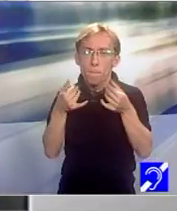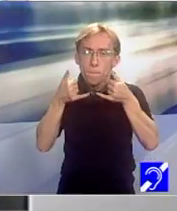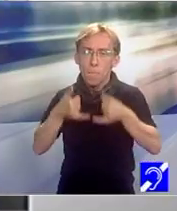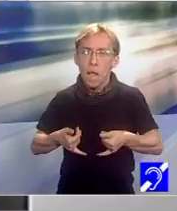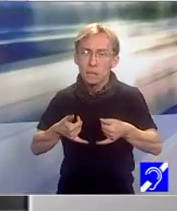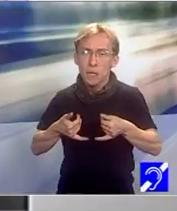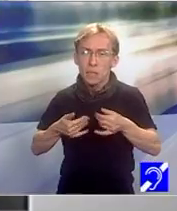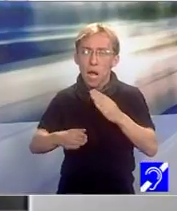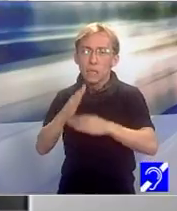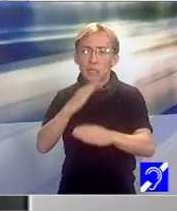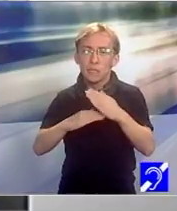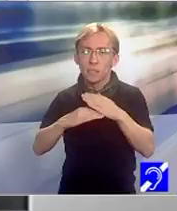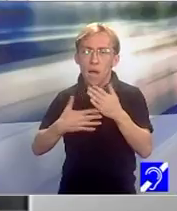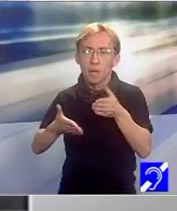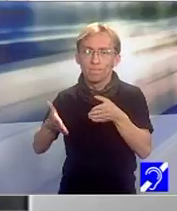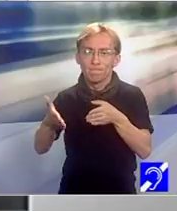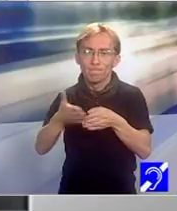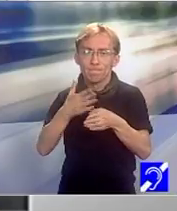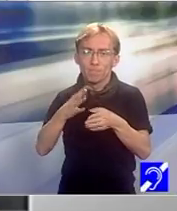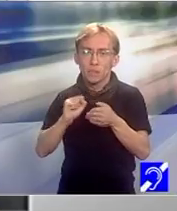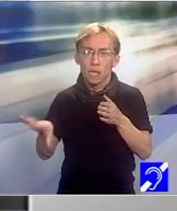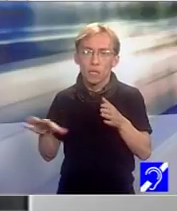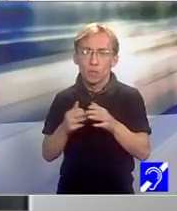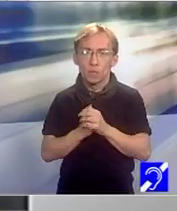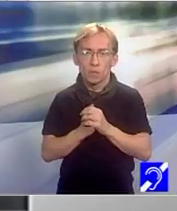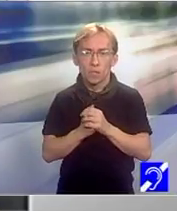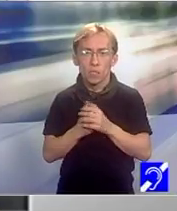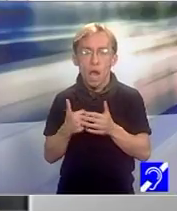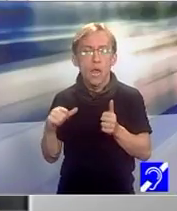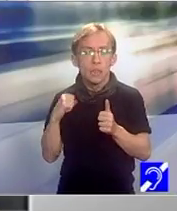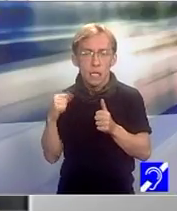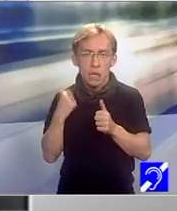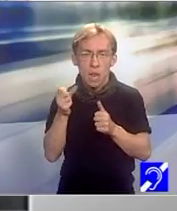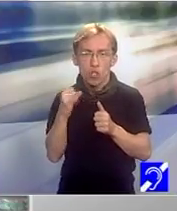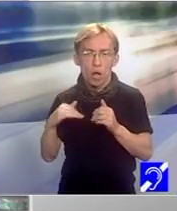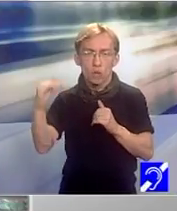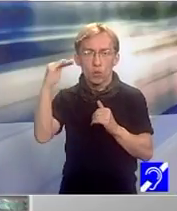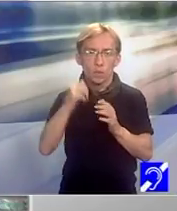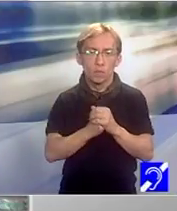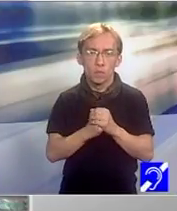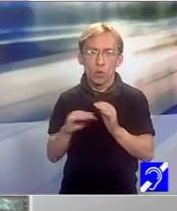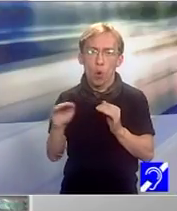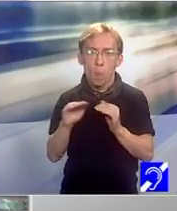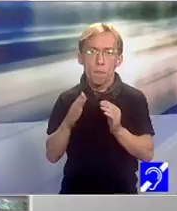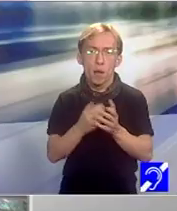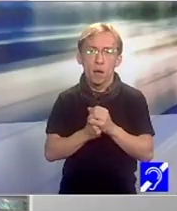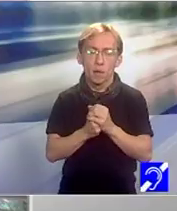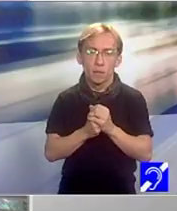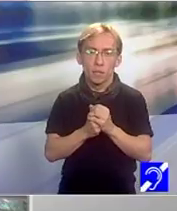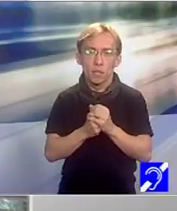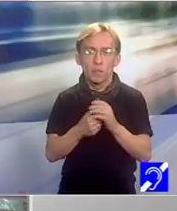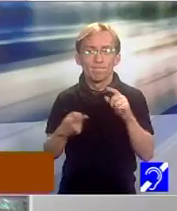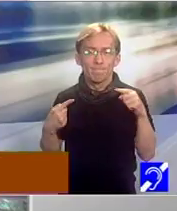anula? Cred că uităm într-adevăr deseori că tinerii, copiii, adolescenții vor fi adolescenți. Întotdeauna se vor confrunta cu